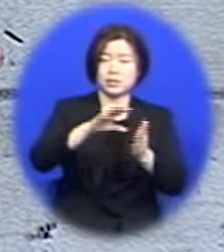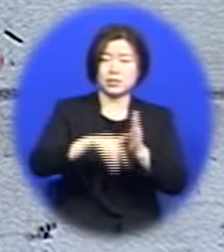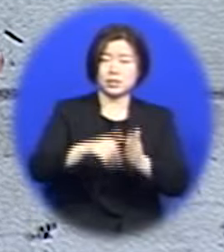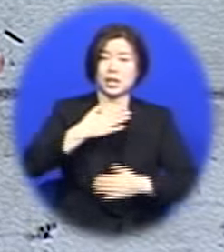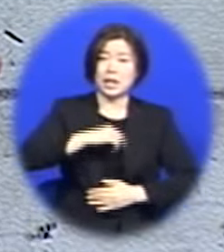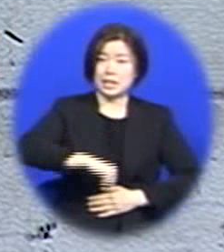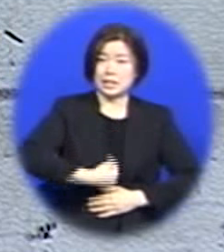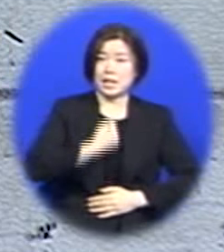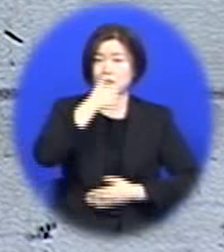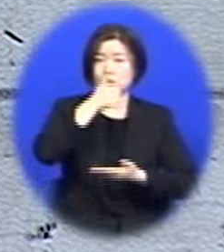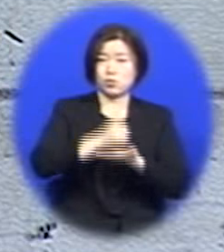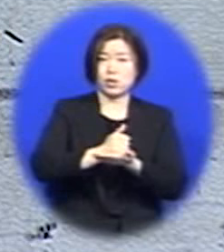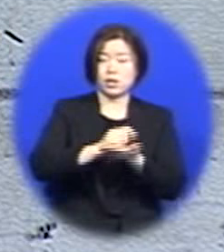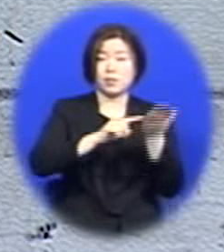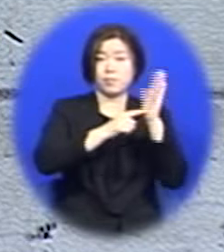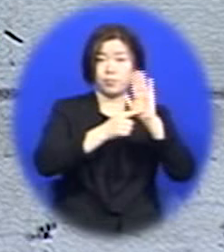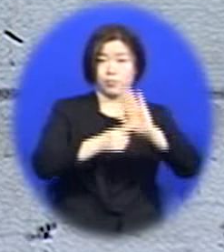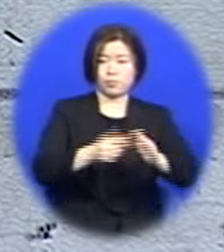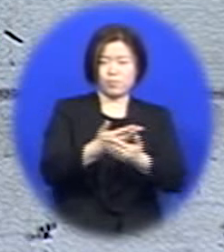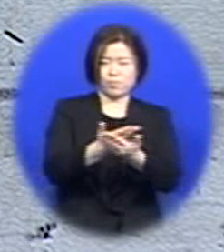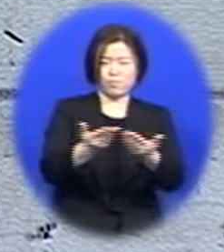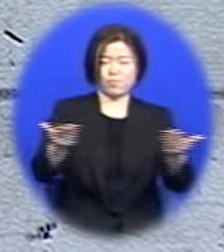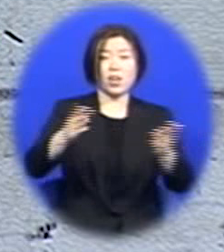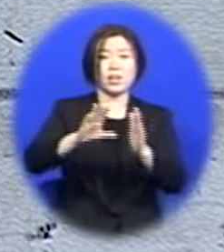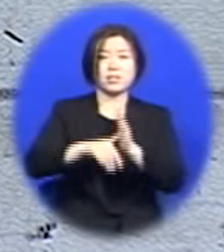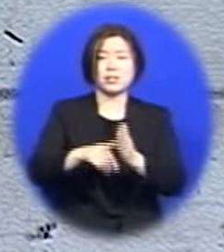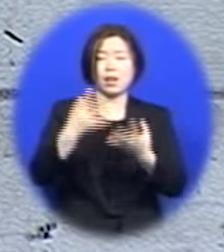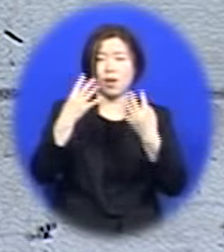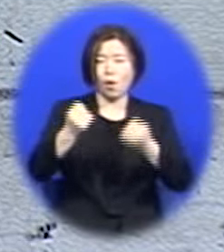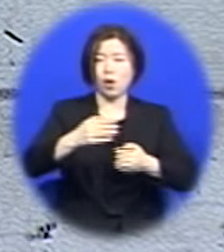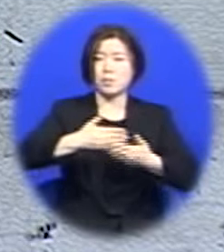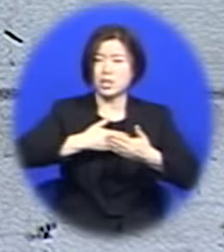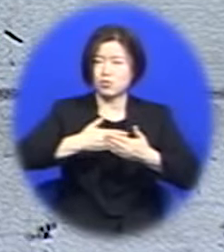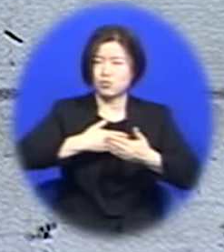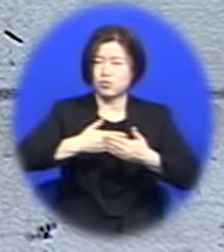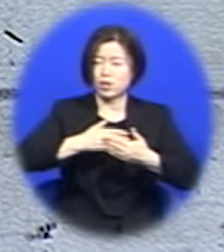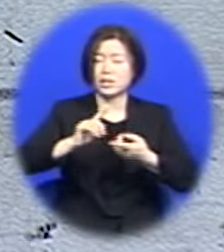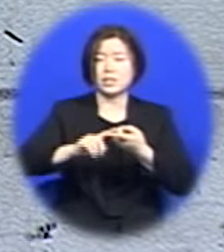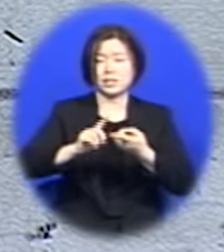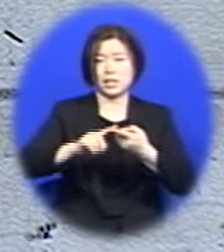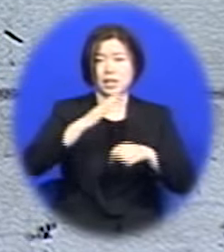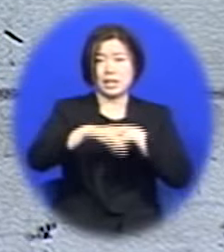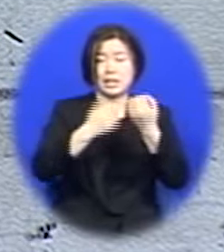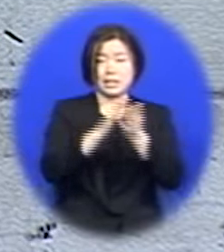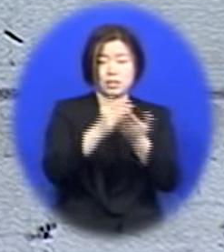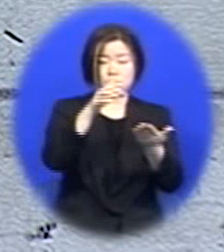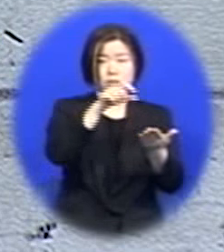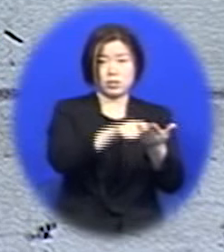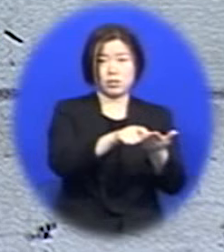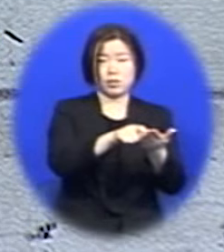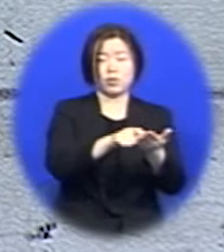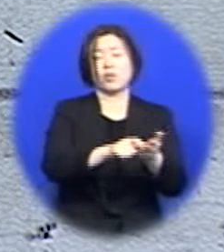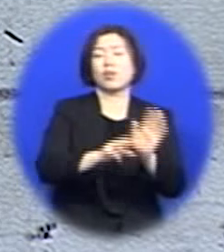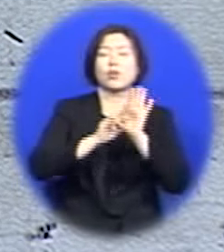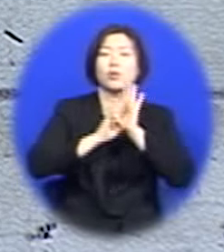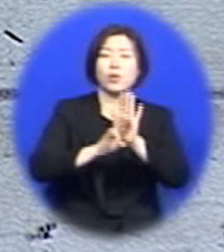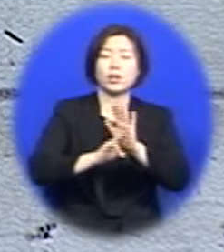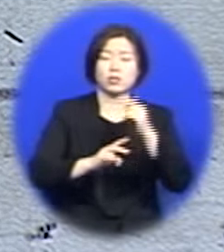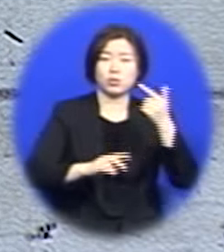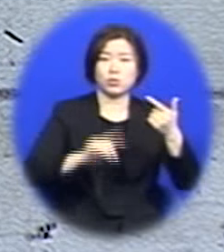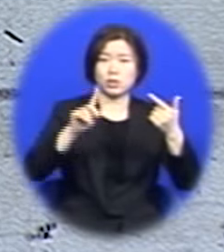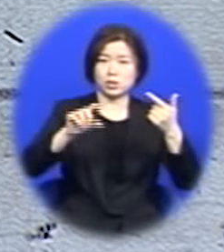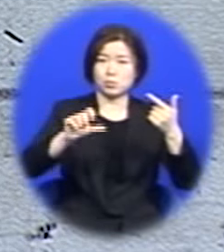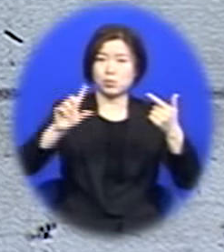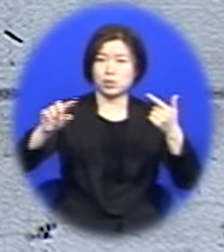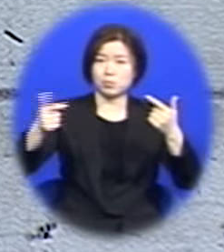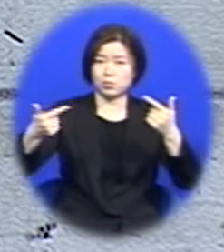죄가 드러날 때 그들이 얼마나 두려워하는지가 성경에 나옵니다. 요한계시록 6장 15절